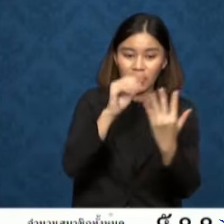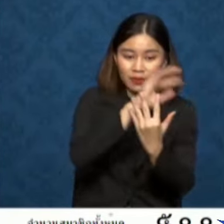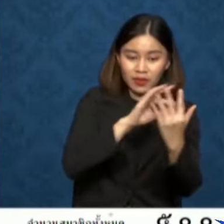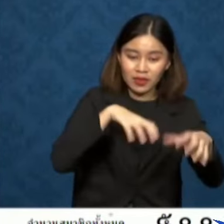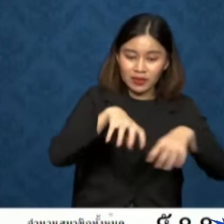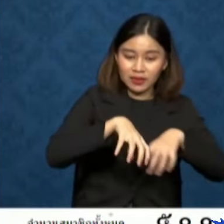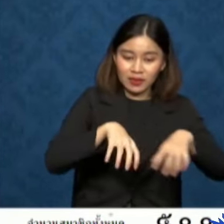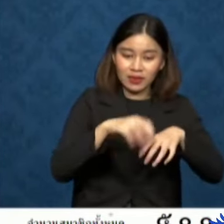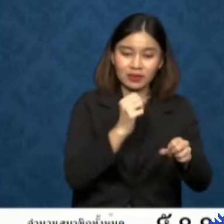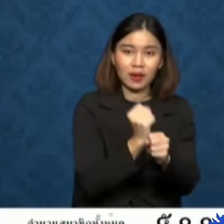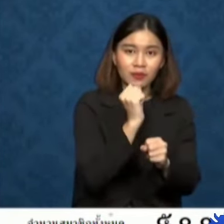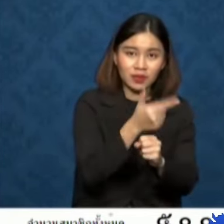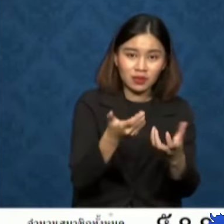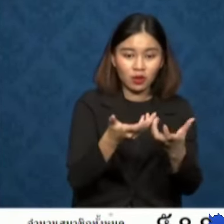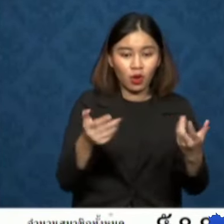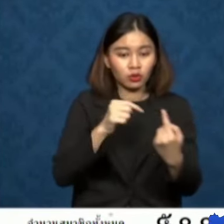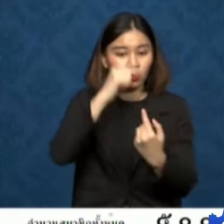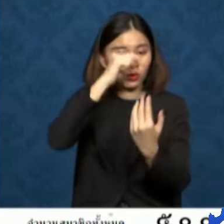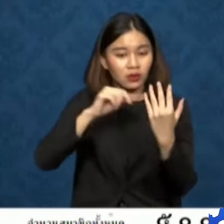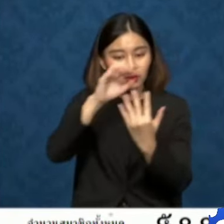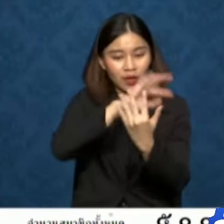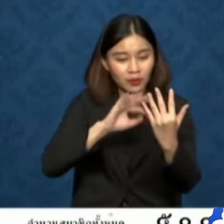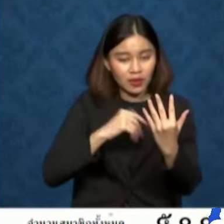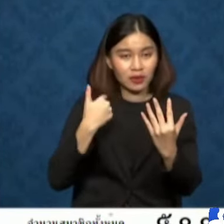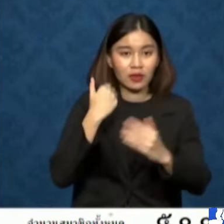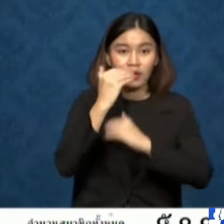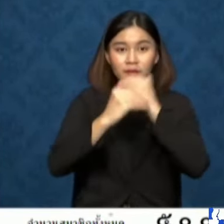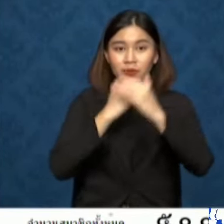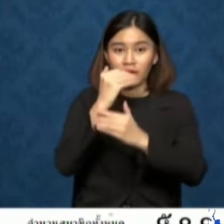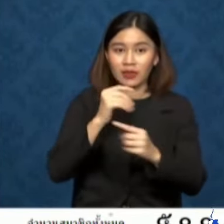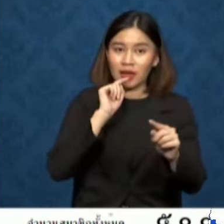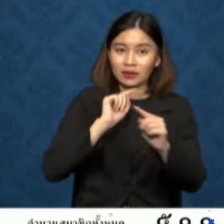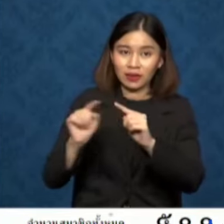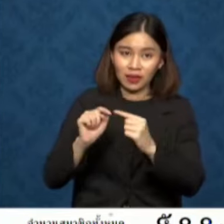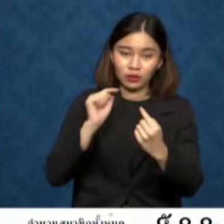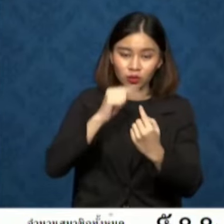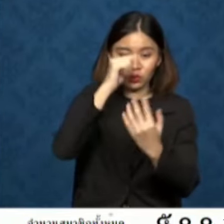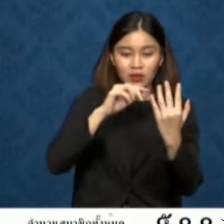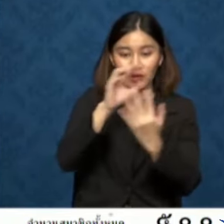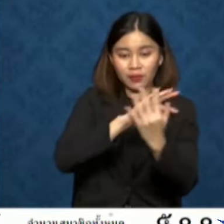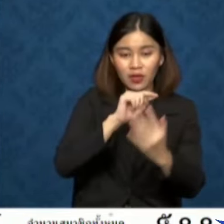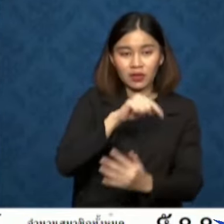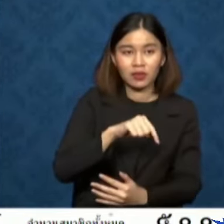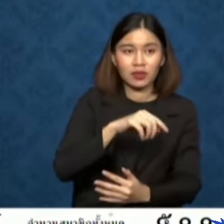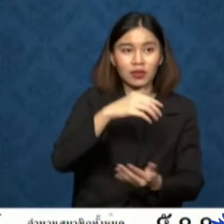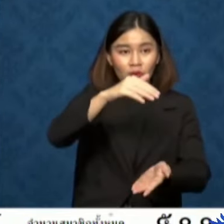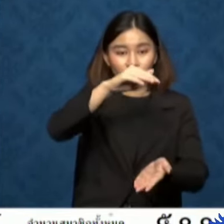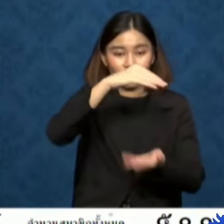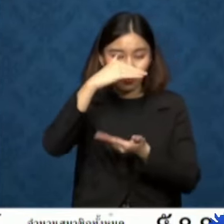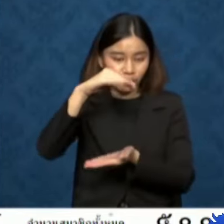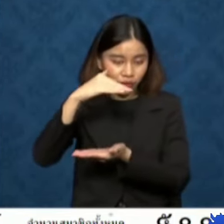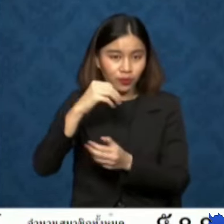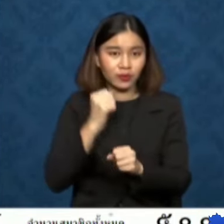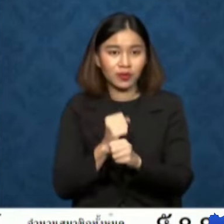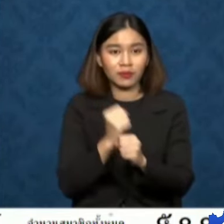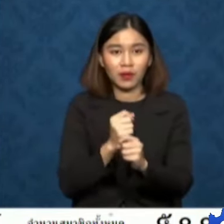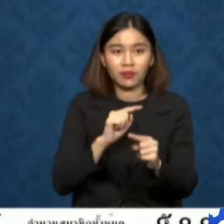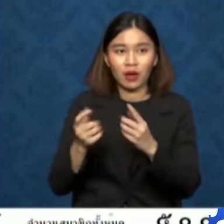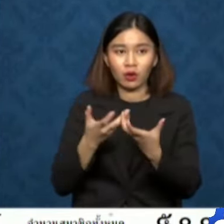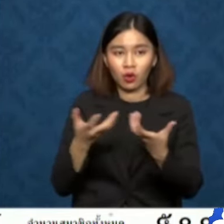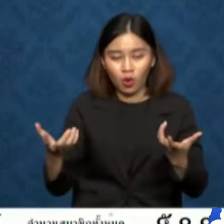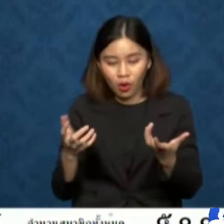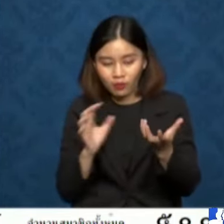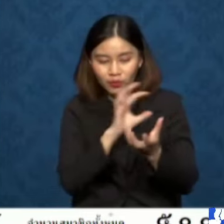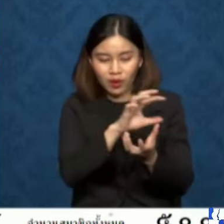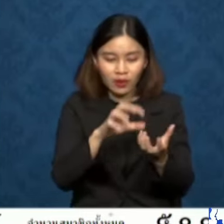จัดซื้อจัดจ้างวัตถุดิบภายในประเทศเนี่ยมีการพัฒนาซัล Chinภายในประเทศเนี่ยพอจะนำเข้าวัตถุดิบมาผลิตนำเข้าอะไหล่มา